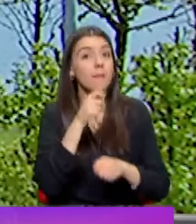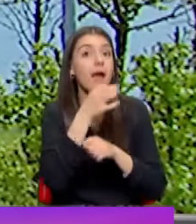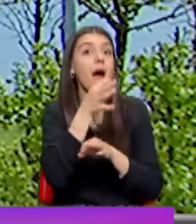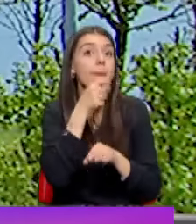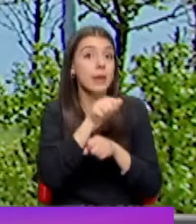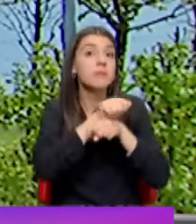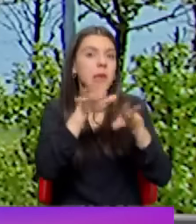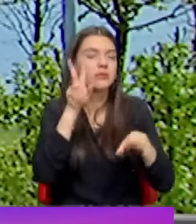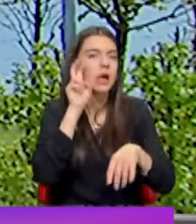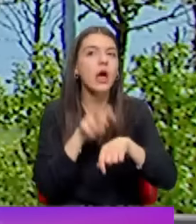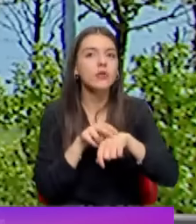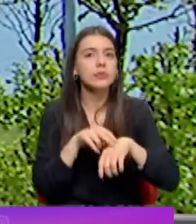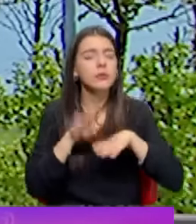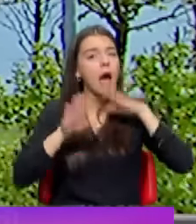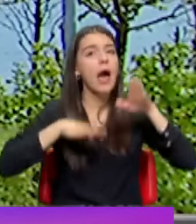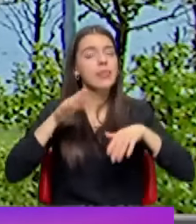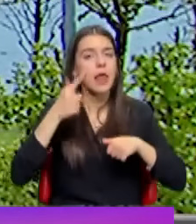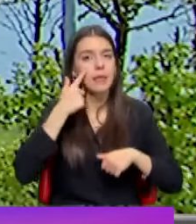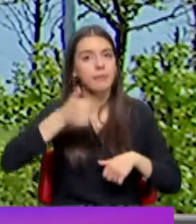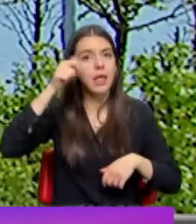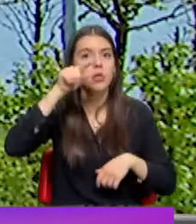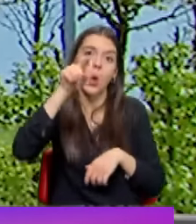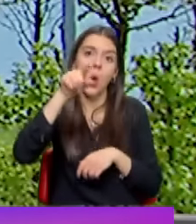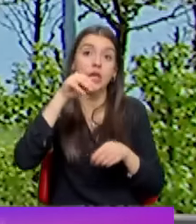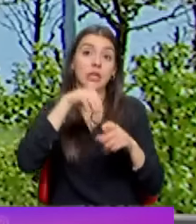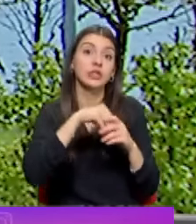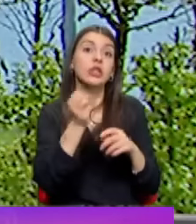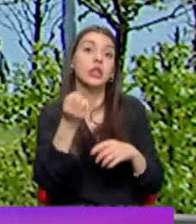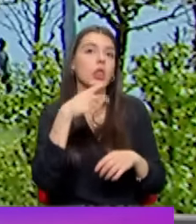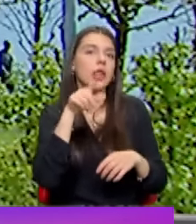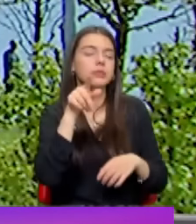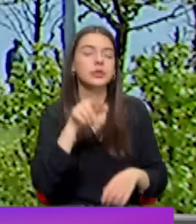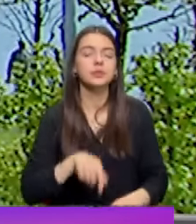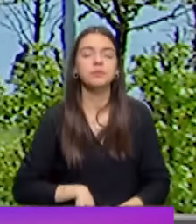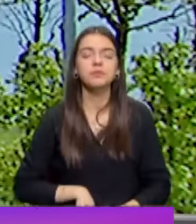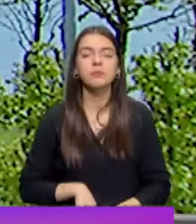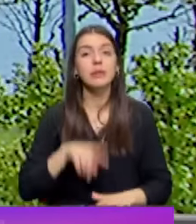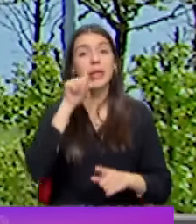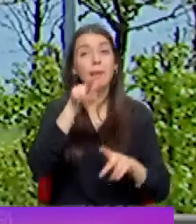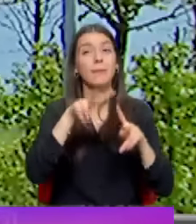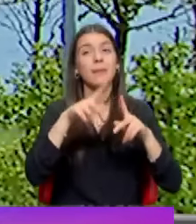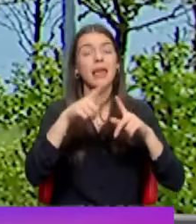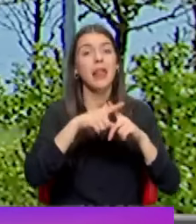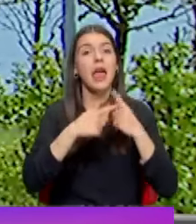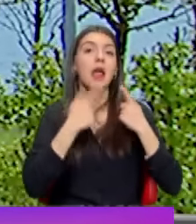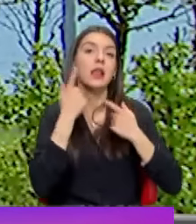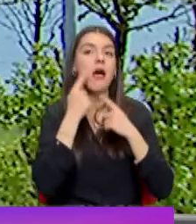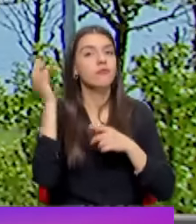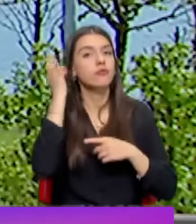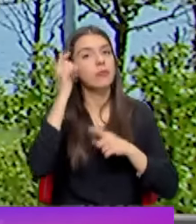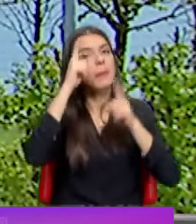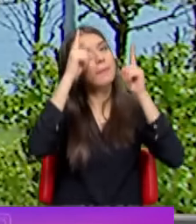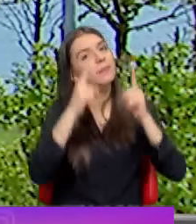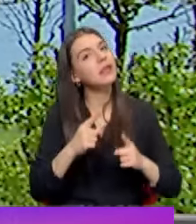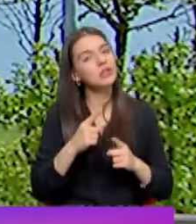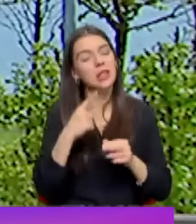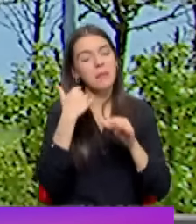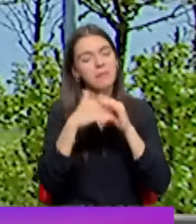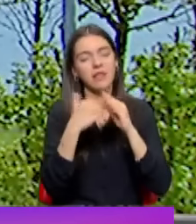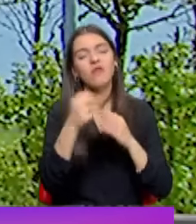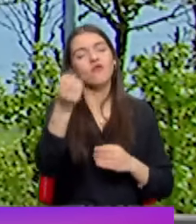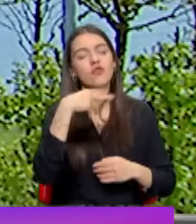aktarmıştık, hatırlıyor musunuz? Adalet Bakanlığı ile ilgili, ona istinaden gönderiliyor. IMF laflarını da duymaya başladık diye mesajlar